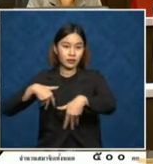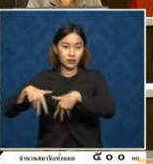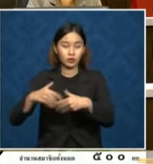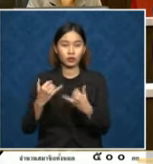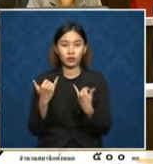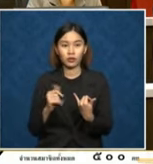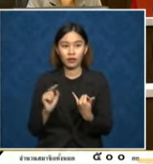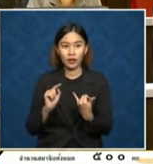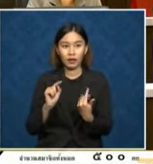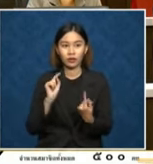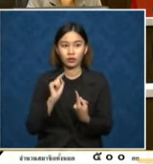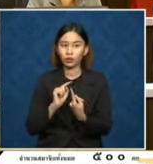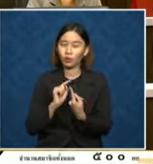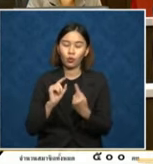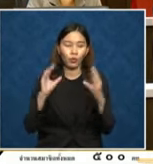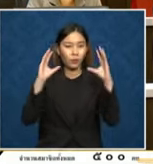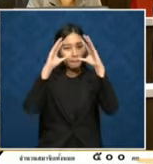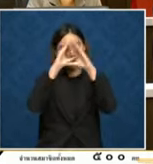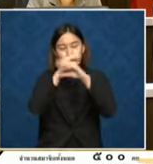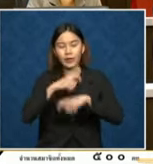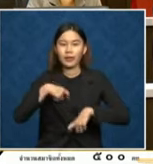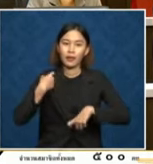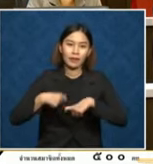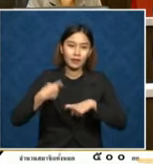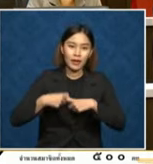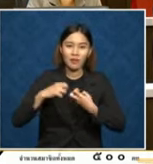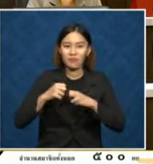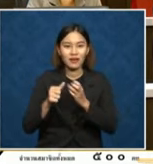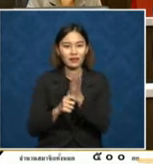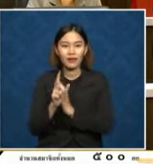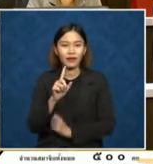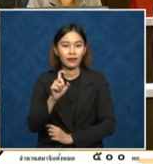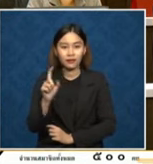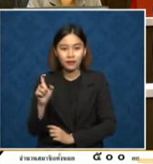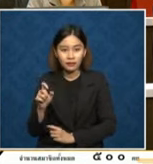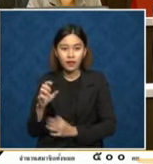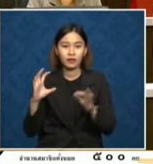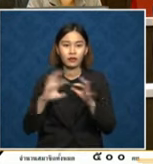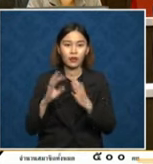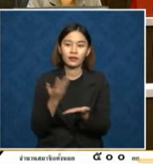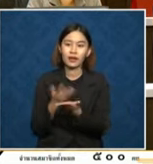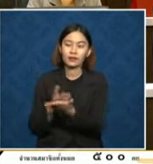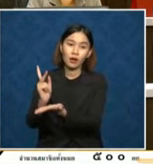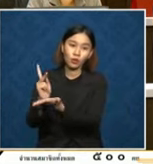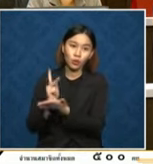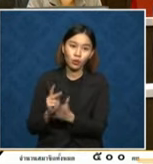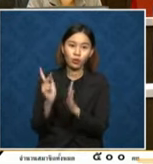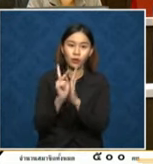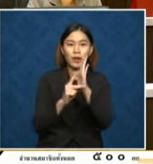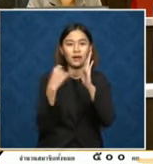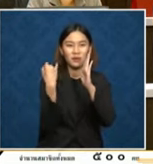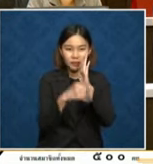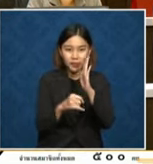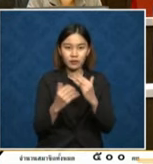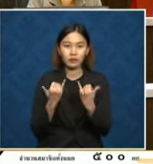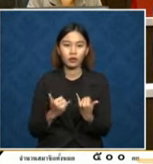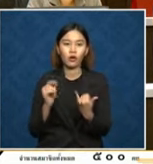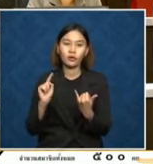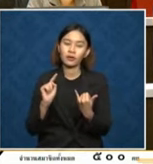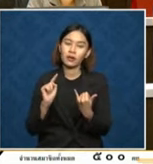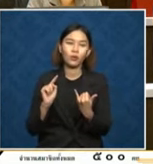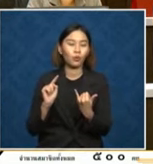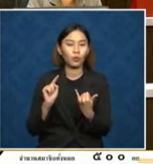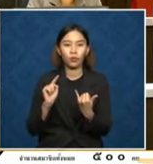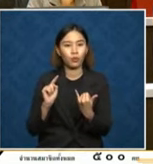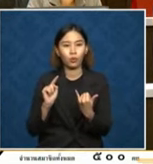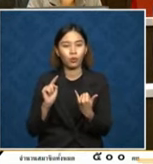ตอนนี้อยู่ในสภาวะมืด8ด้านหาทางออกไม่ไหวนะครับเรื่องของการกู้เงินผิดกฎหมายก็ตอนนี้เรียกว่า